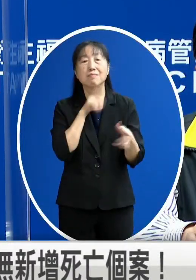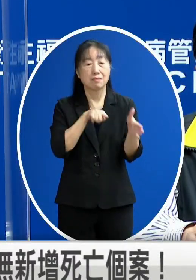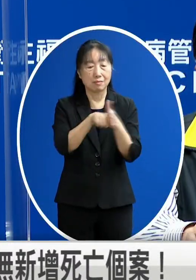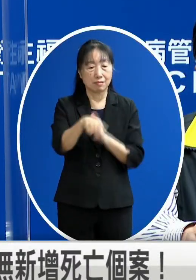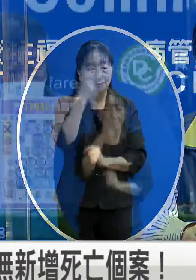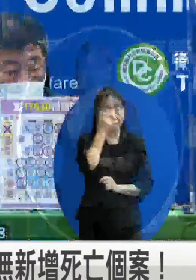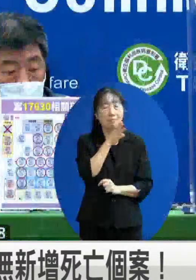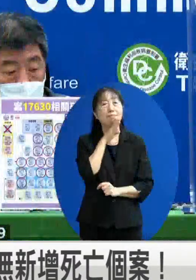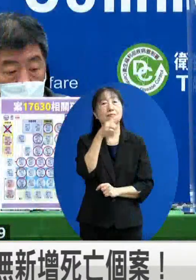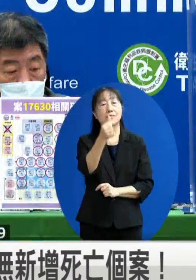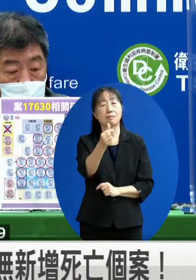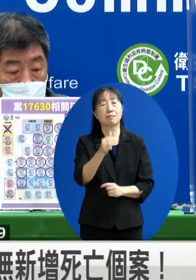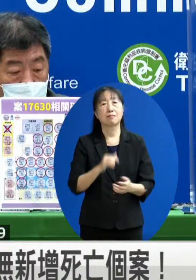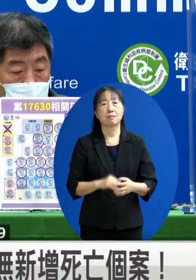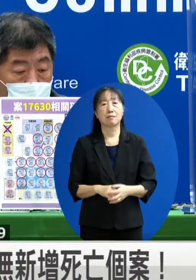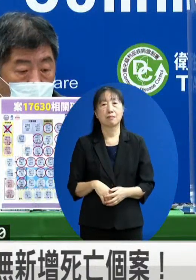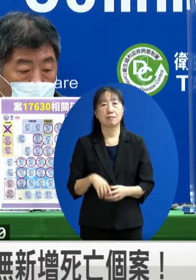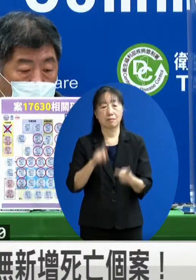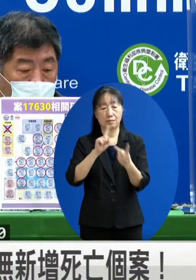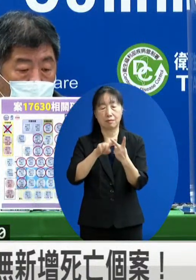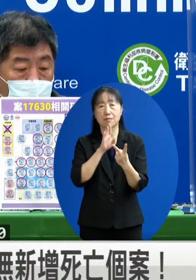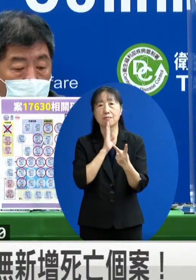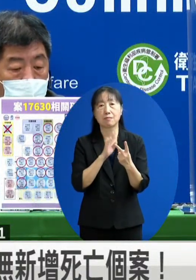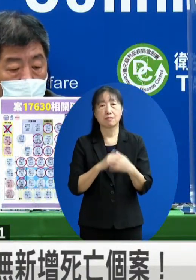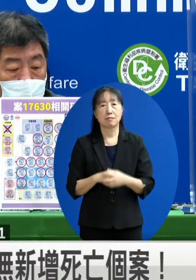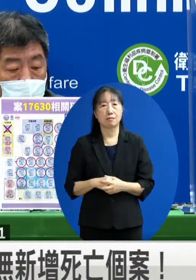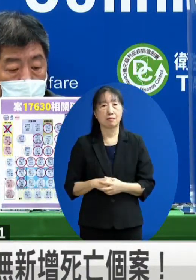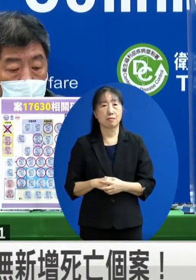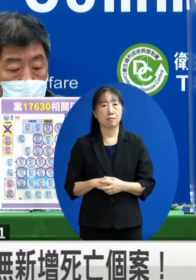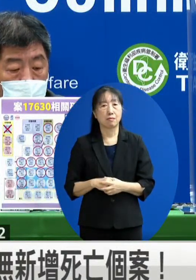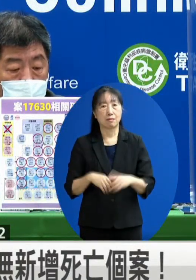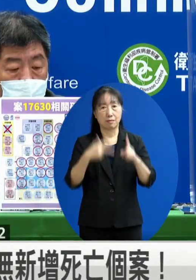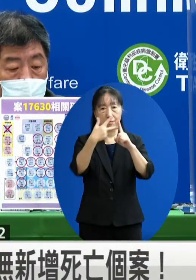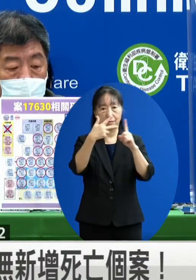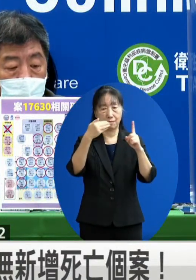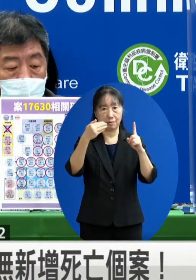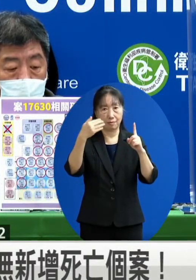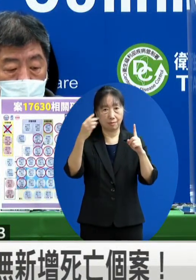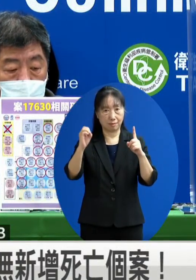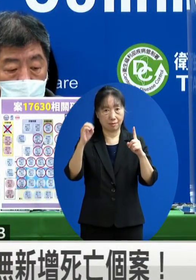性。那第二位是从这个